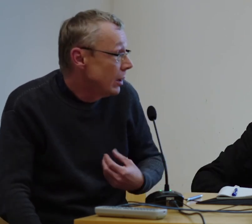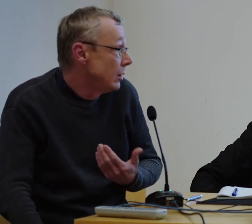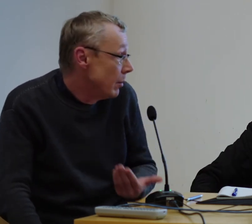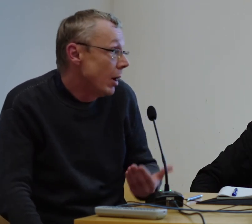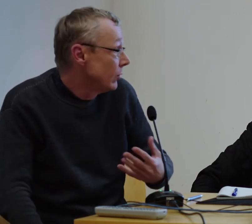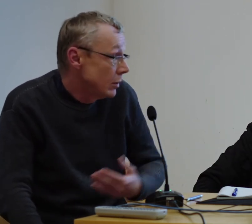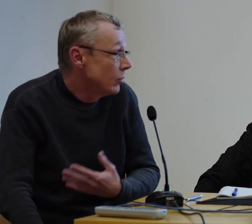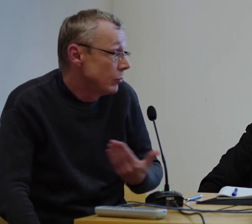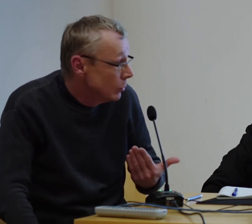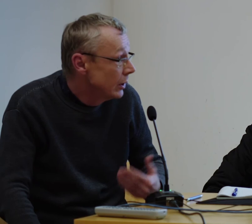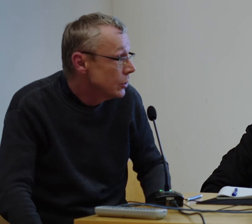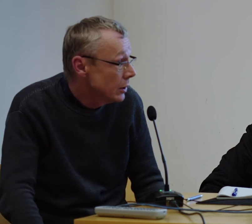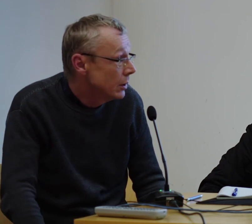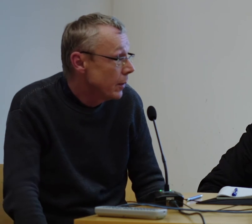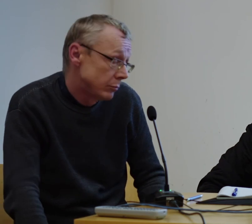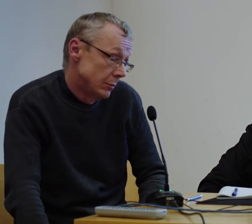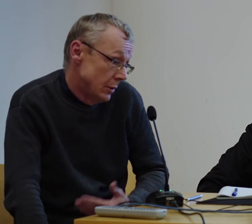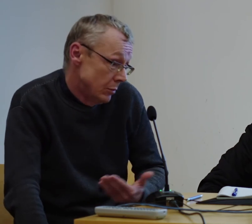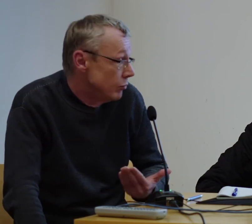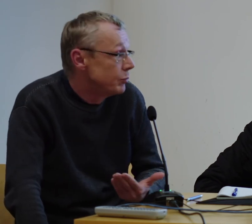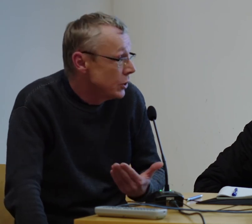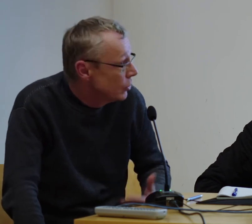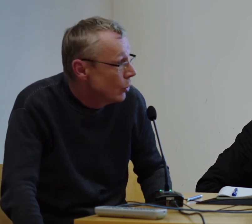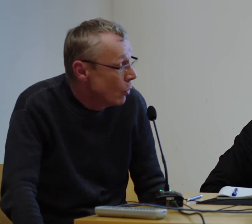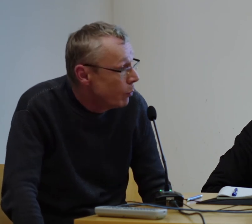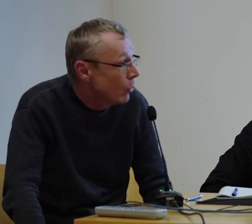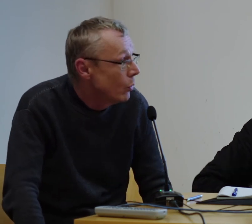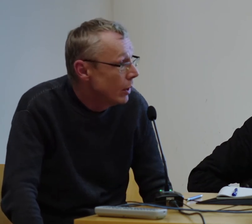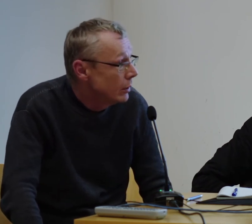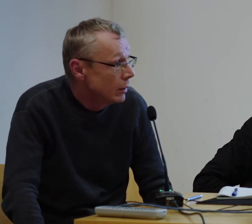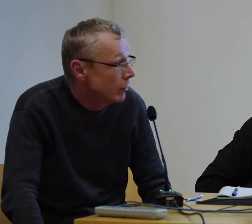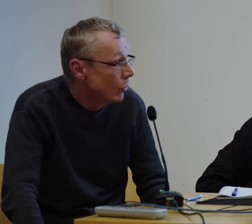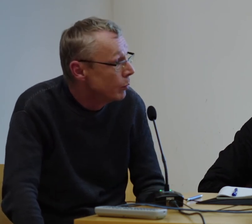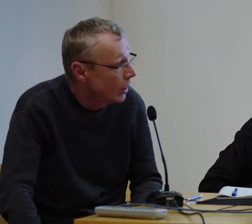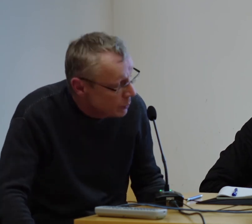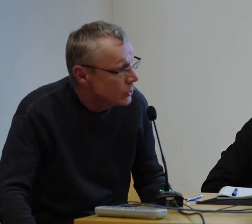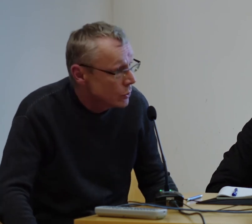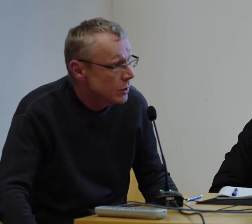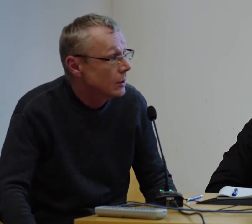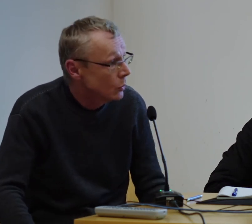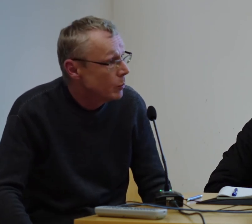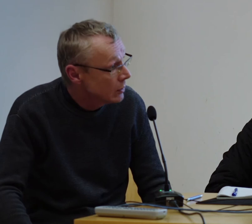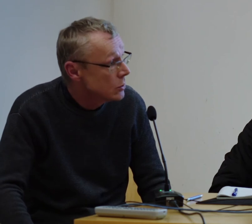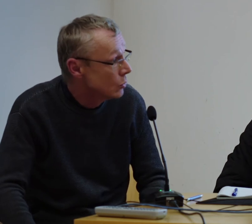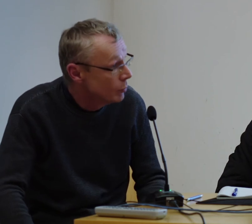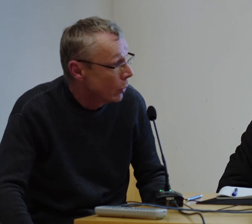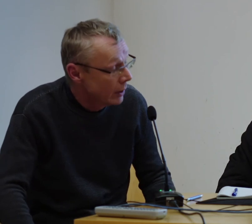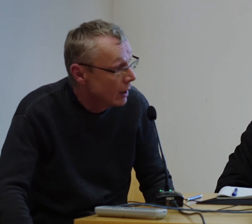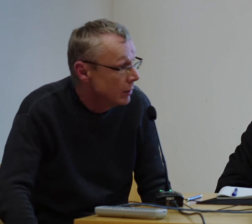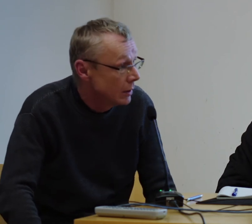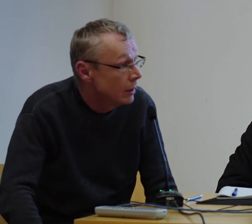prostě velký téma a zatím jsem v tom nenašel příliš velkou oporu ani v odborech, přestože se katalog prací